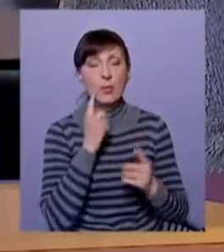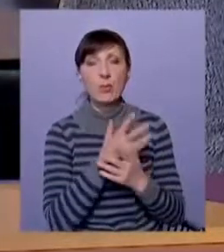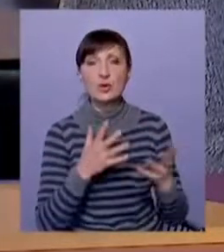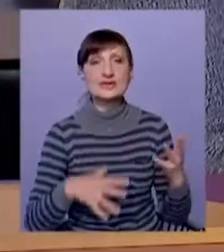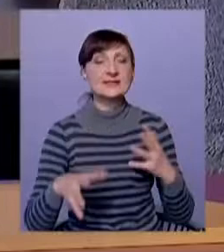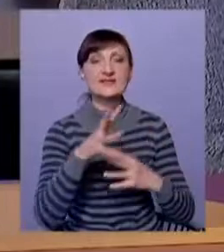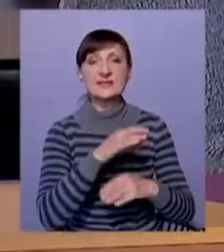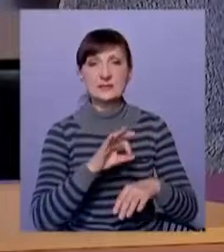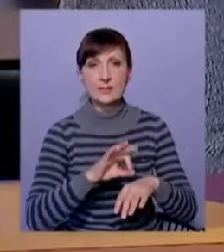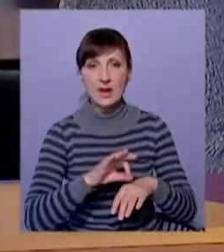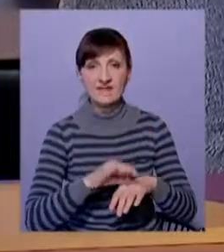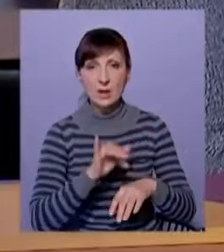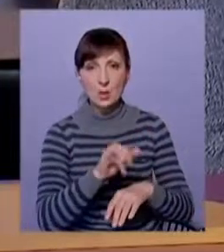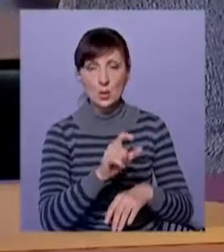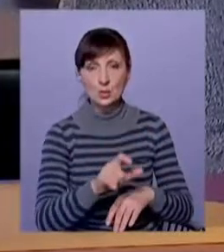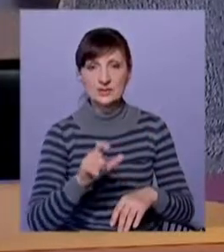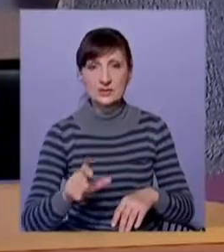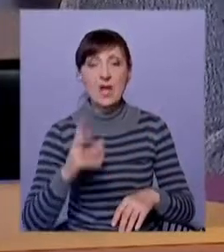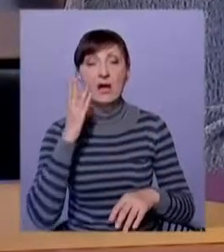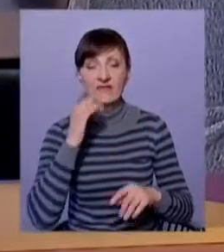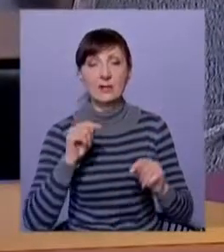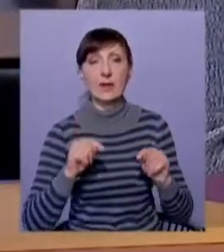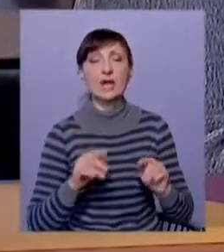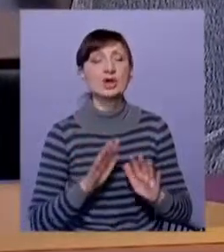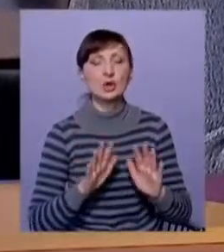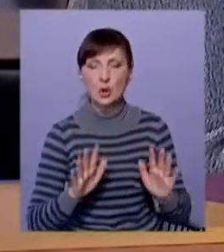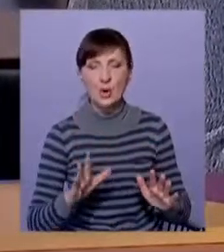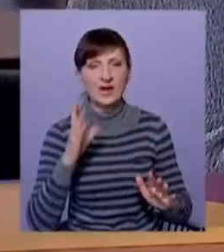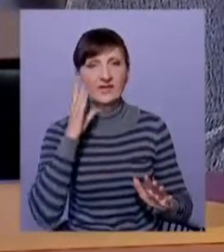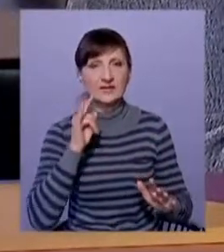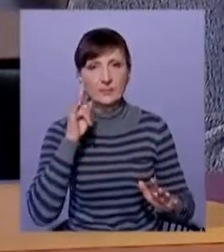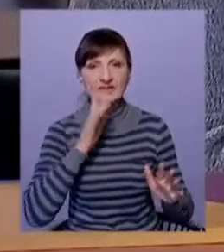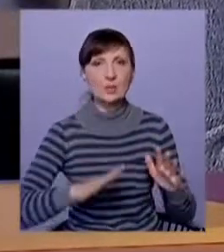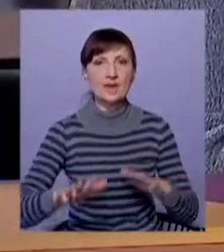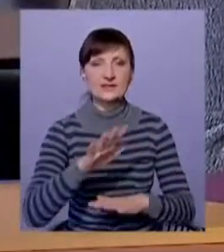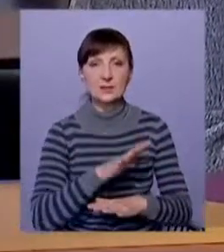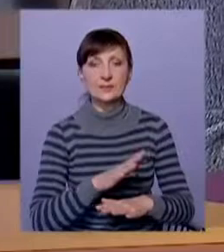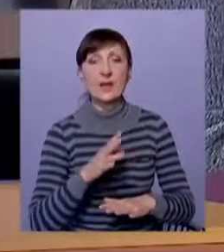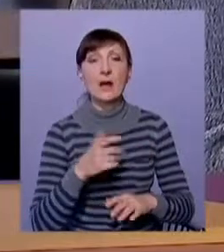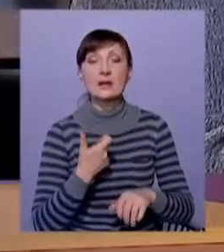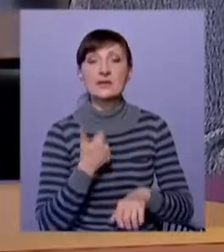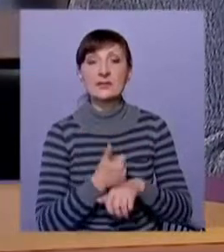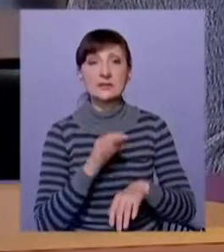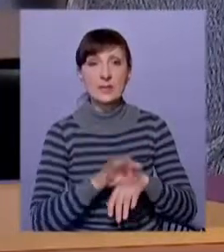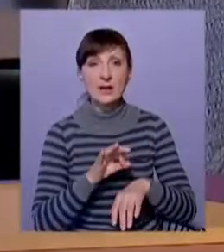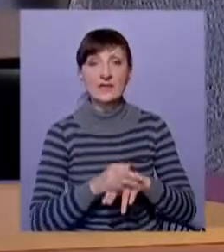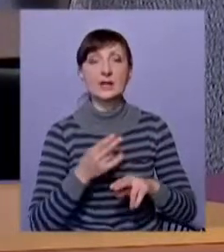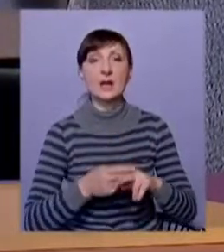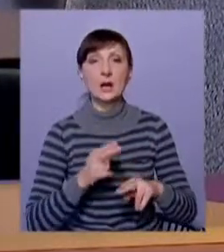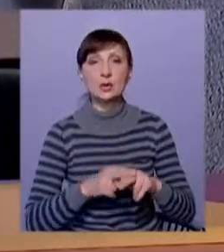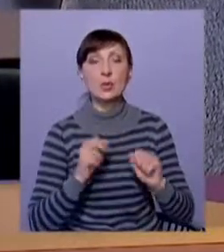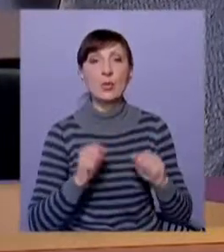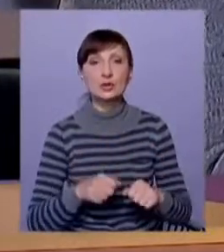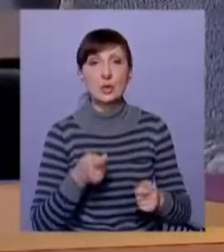всех заболеваний у населения. Это в Алматы, да? Да, не только в Алматы, но и в стране. И это основные заболевания, которые на сегодняшний день